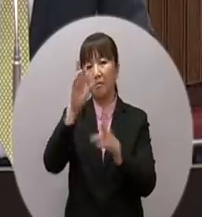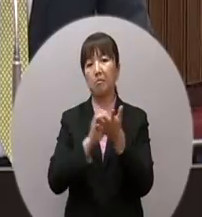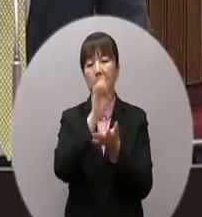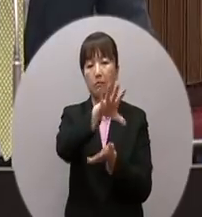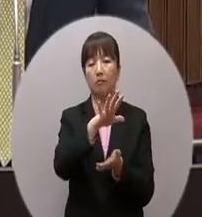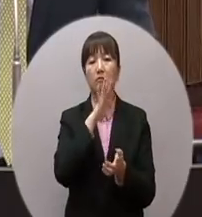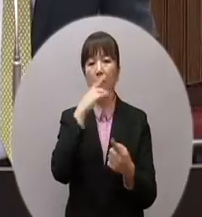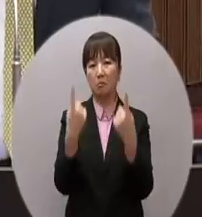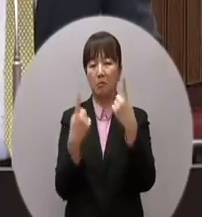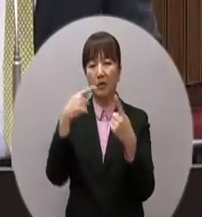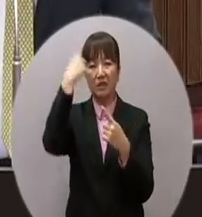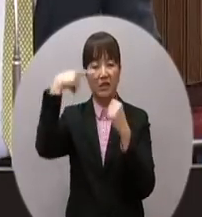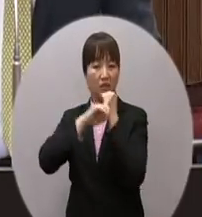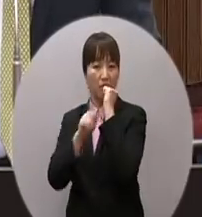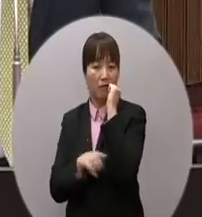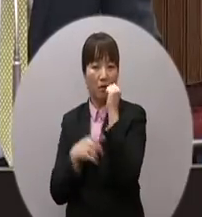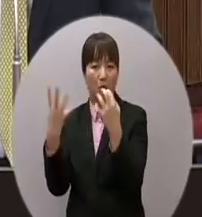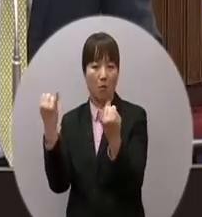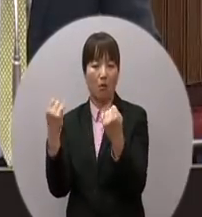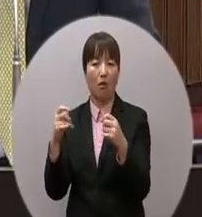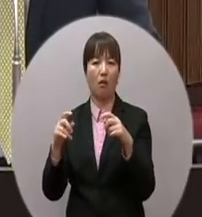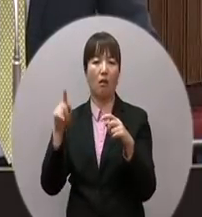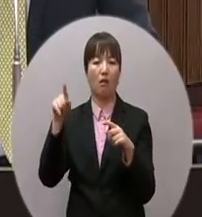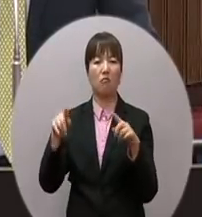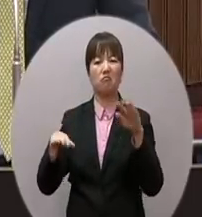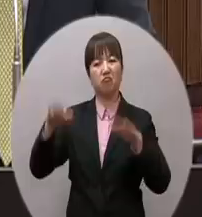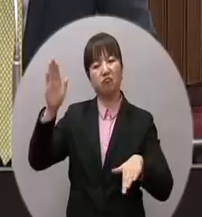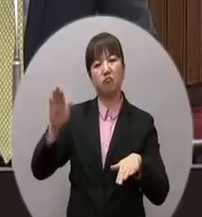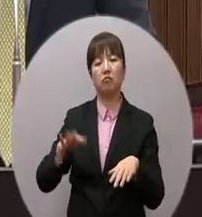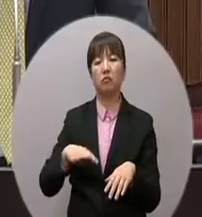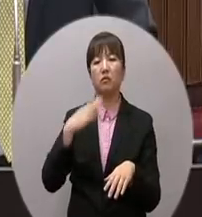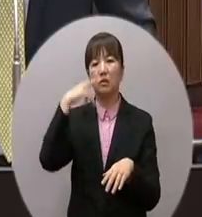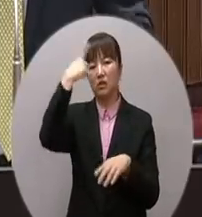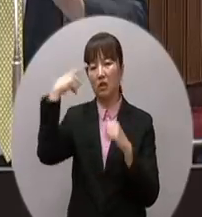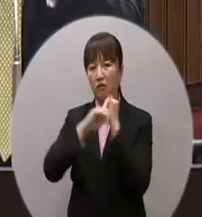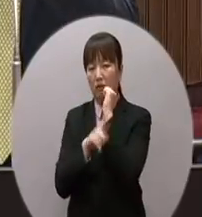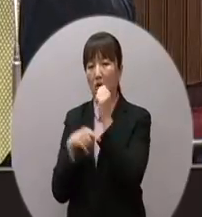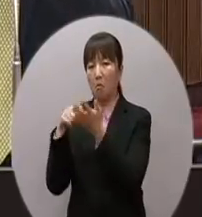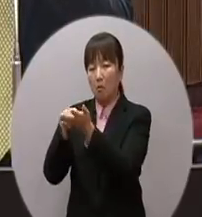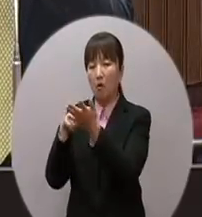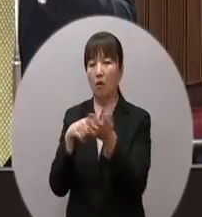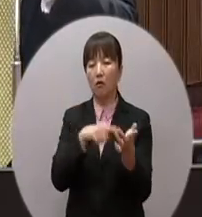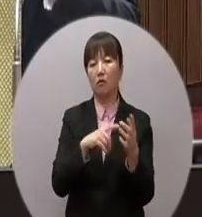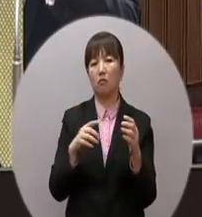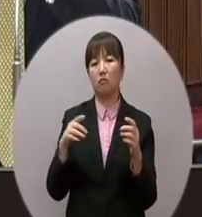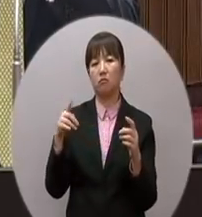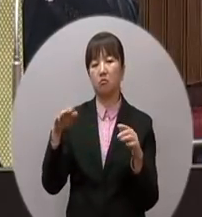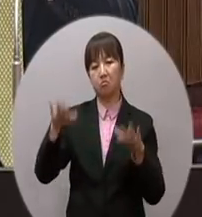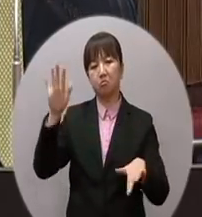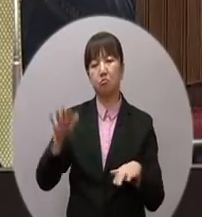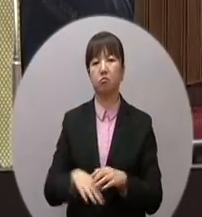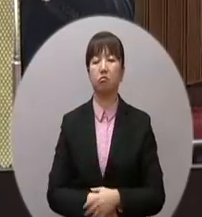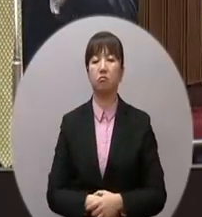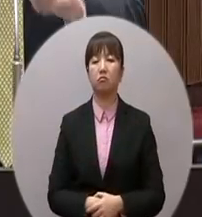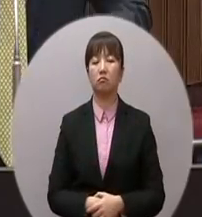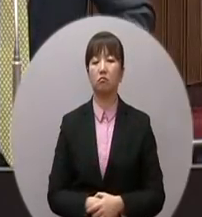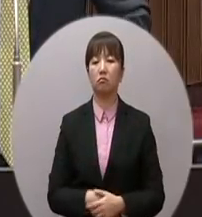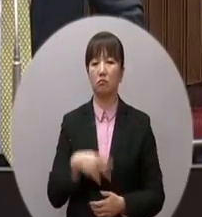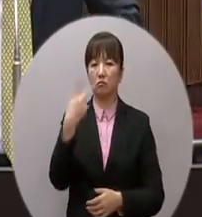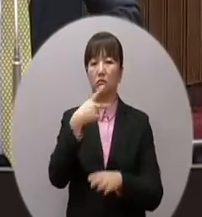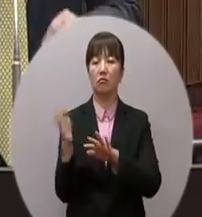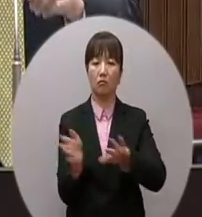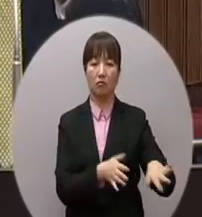告，比司法院那边的数字还要难看，比司法院那边的数字还要难看。下一个问